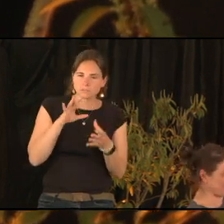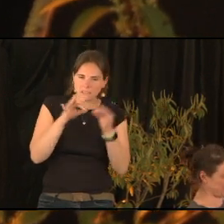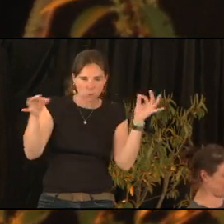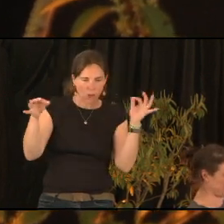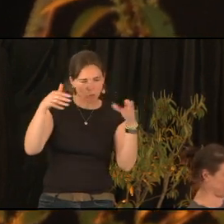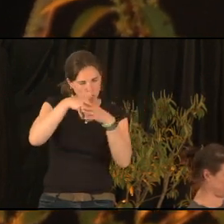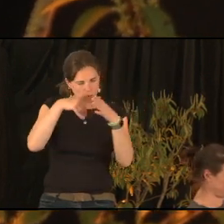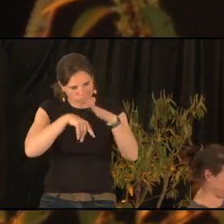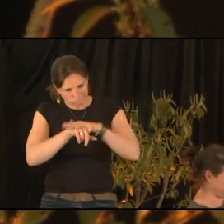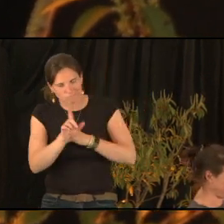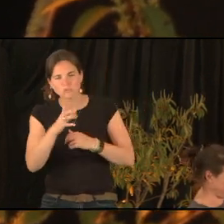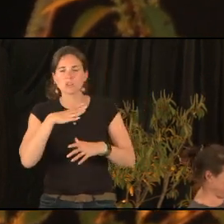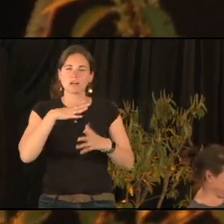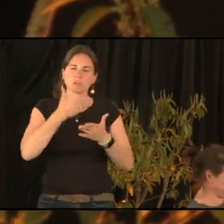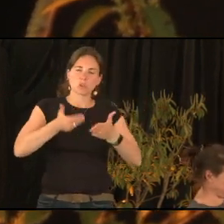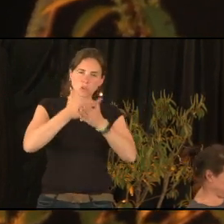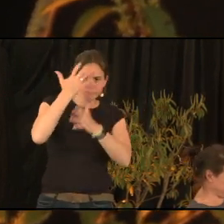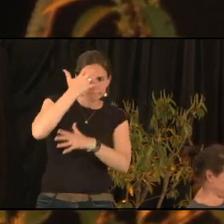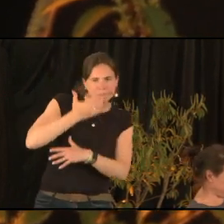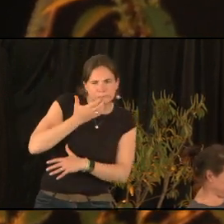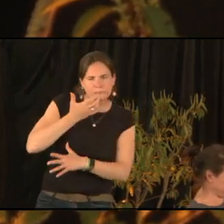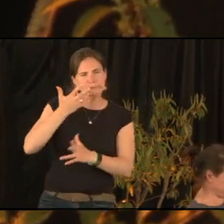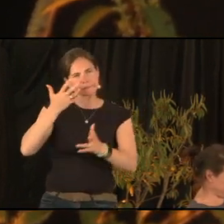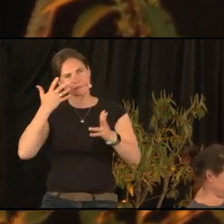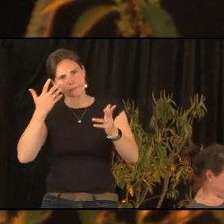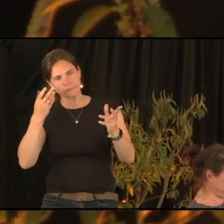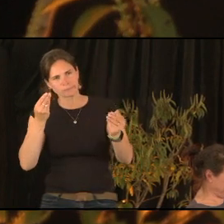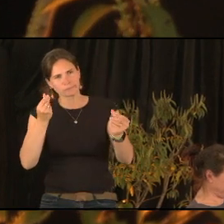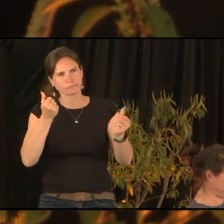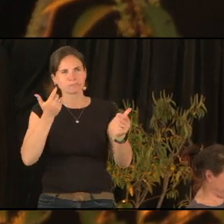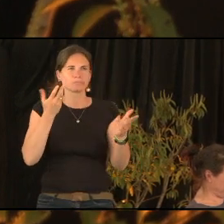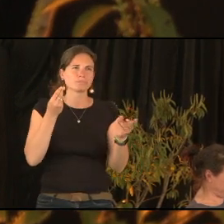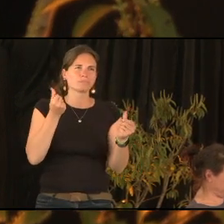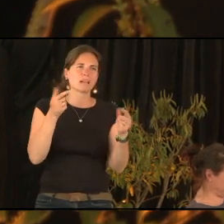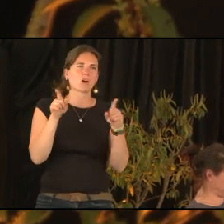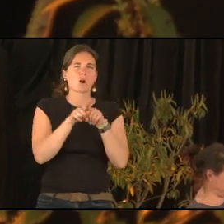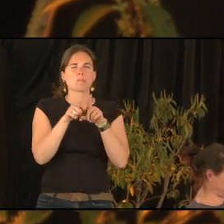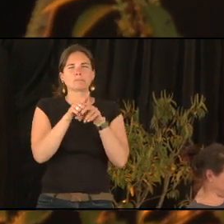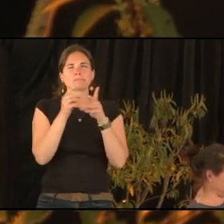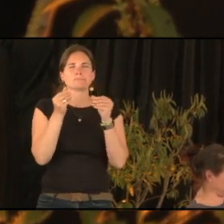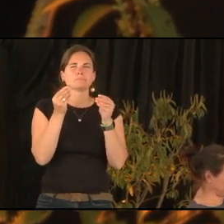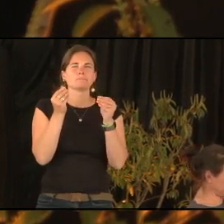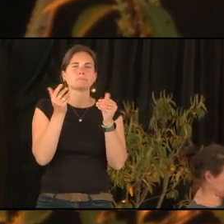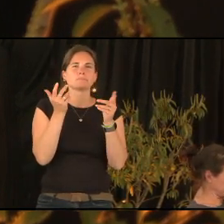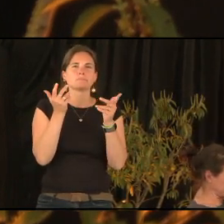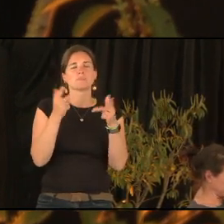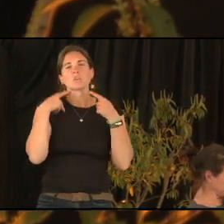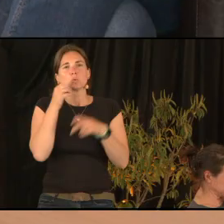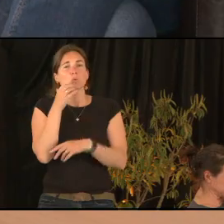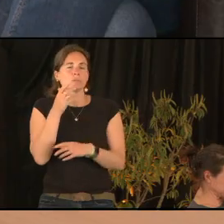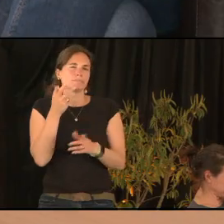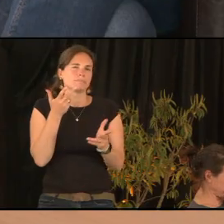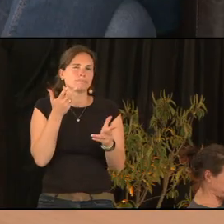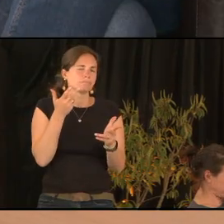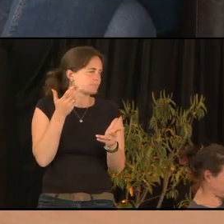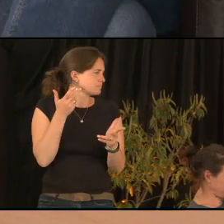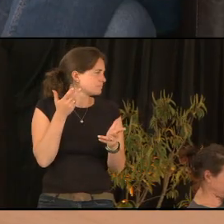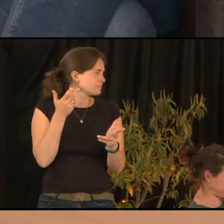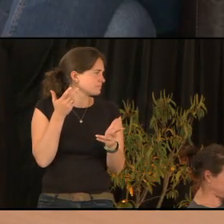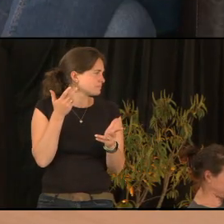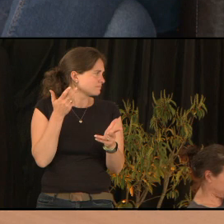Caroline parlait de tragédie tout à l'heure et en fait je trouve qu'il y a quelque chose de tragique dans vos